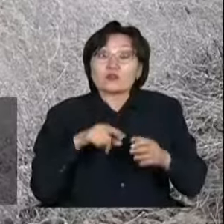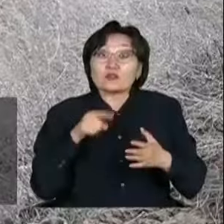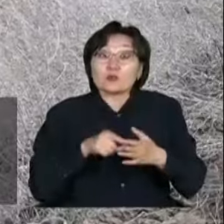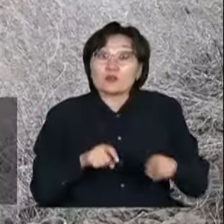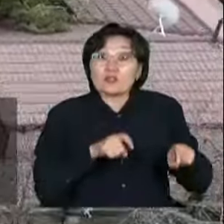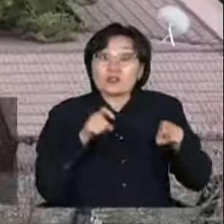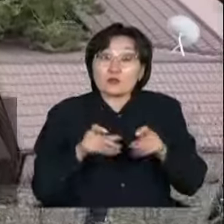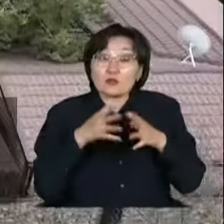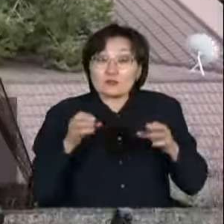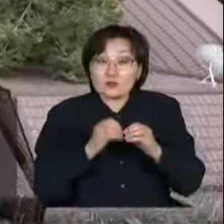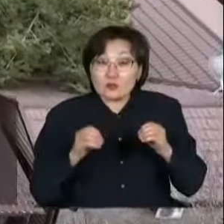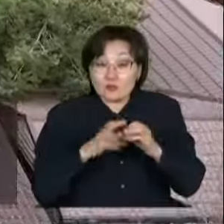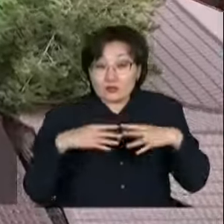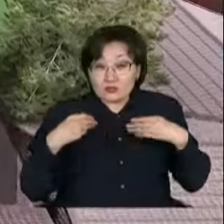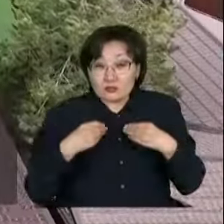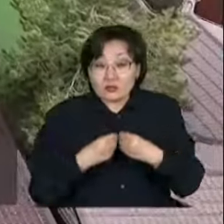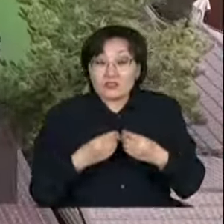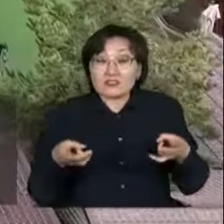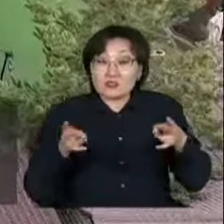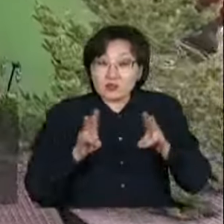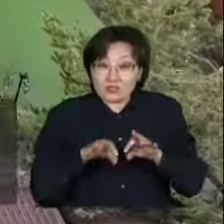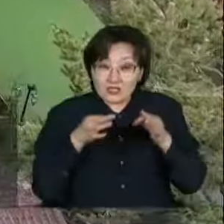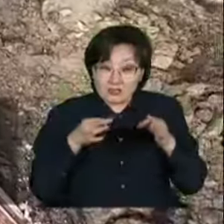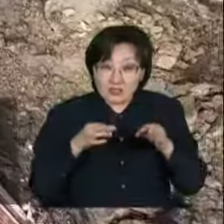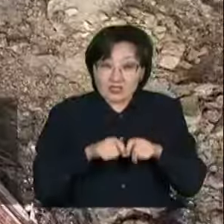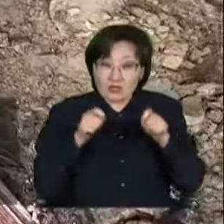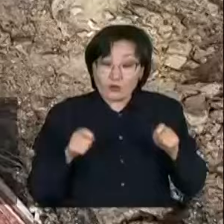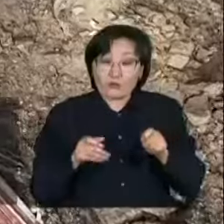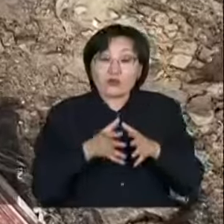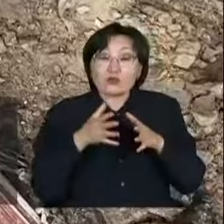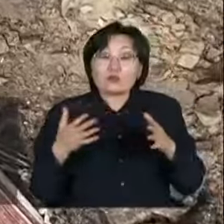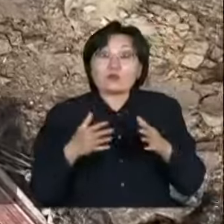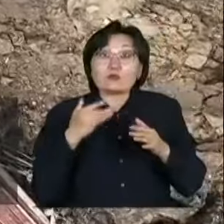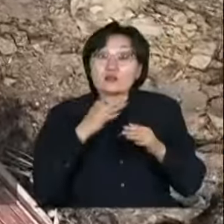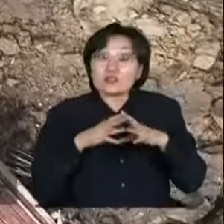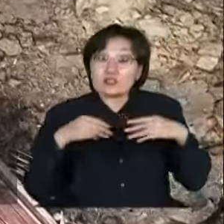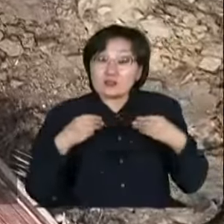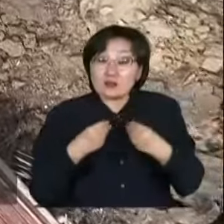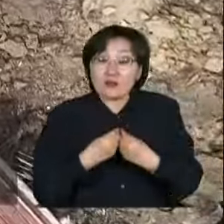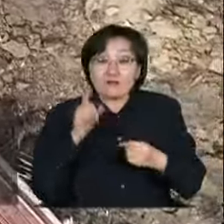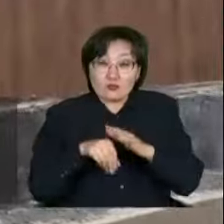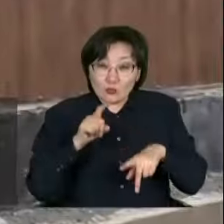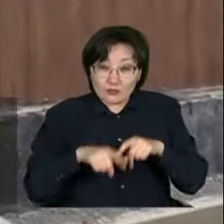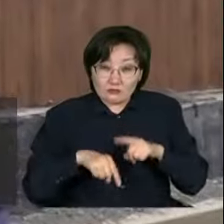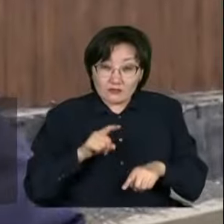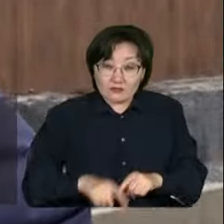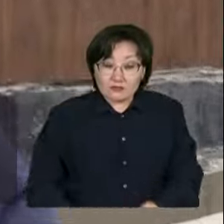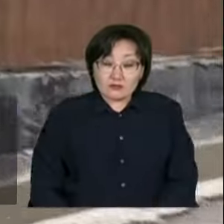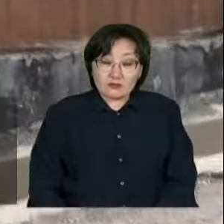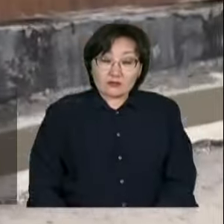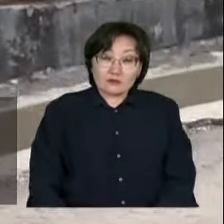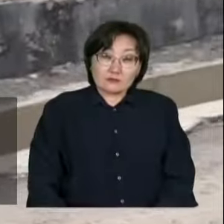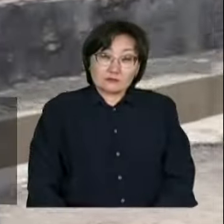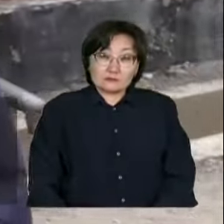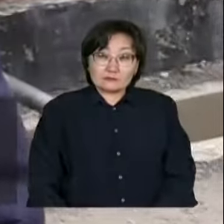переселении более десятка семей все еще остается открытым. Сейчас большинство из них временно живут у родственников. Вся будет